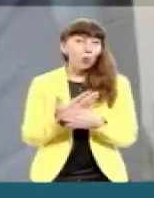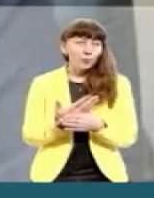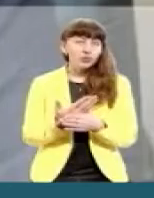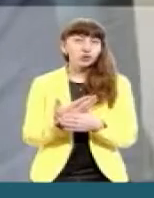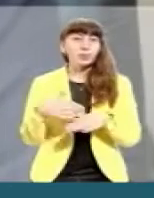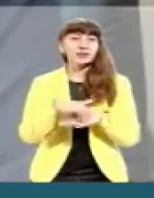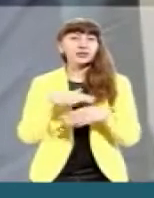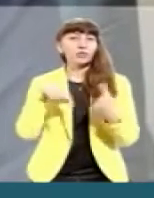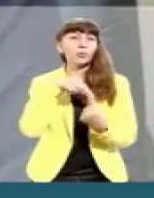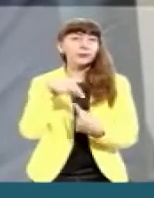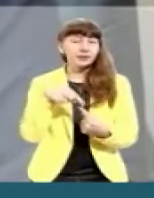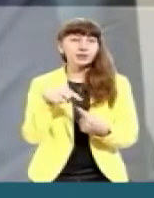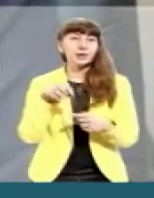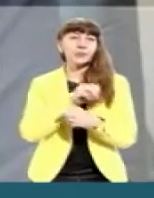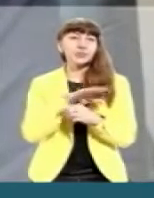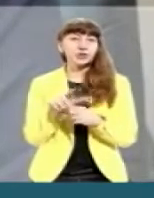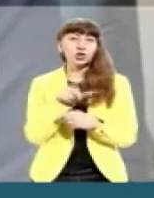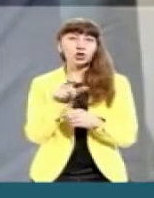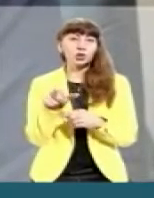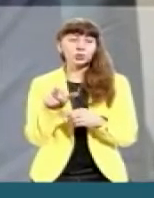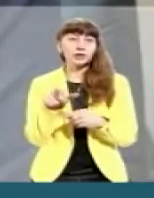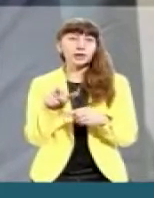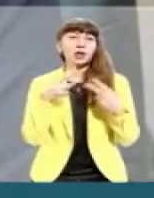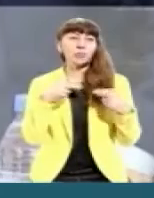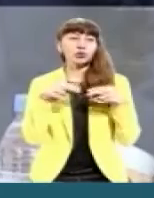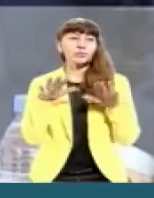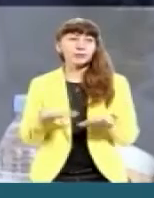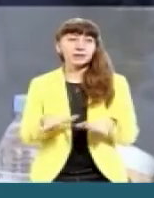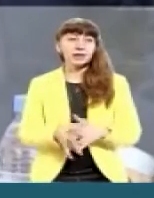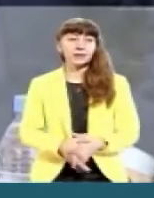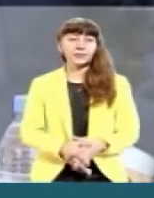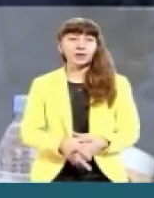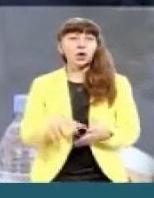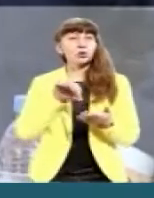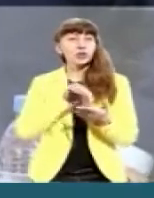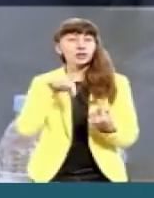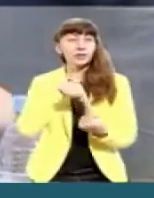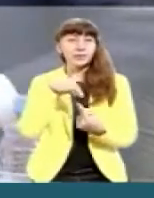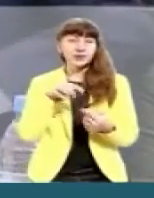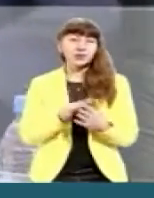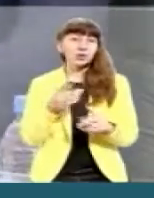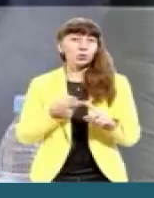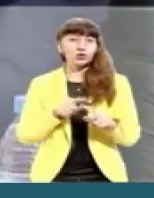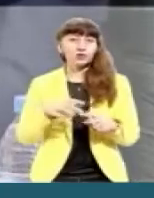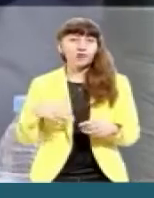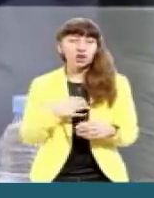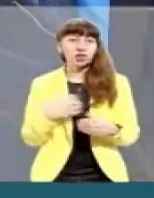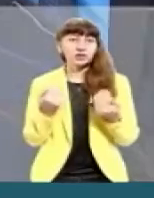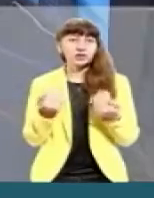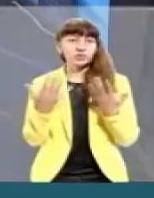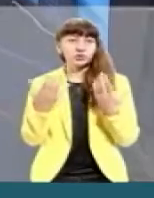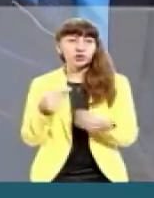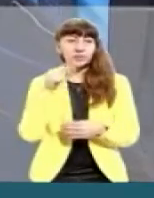бизнестің принципті ұстанымына және оның осы процеске қатысуына байланысты. Сондықтан бүгінгі күні саладағы азаматтар да